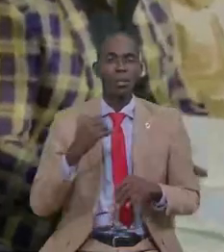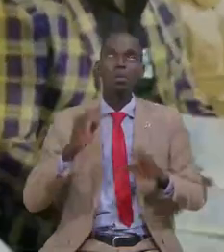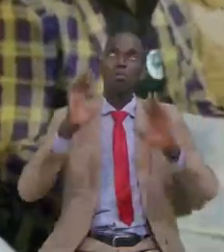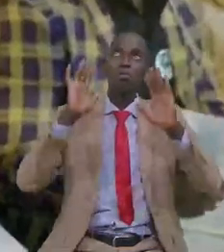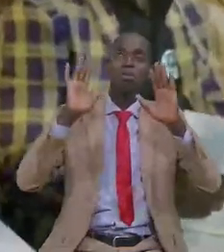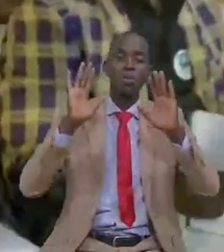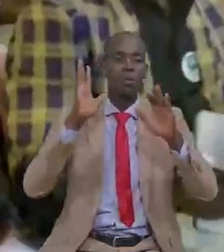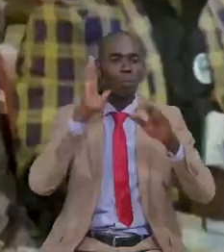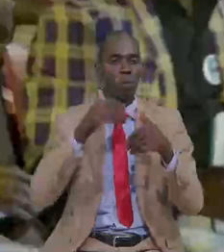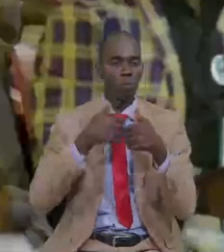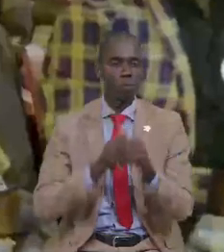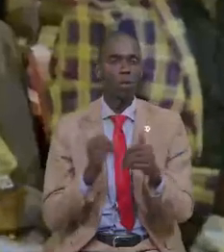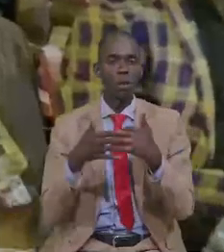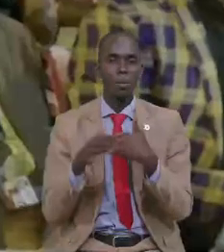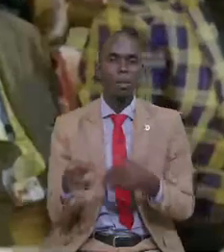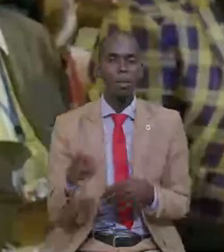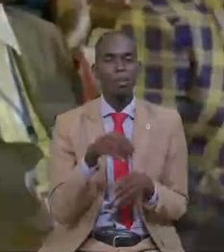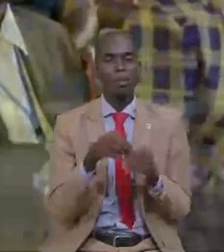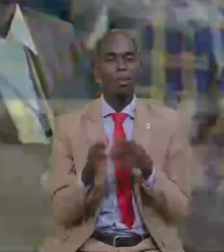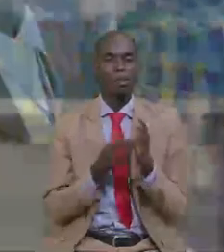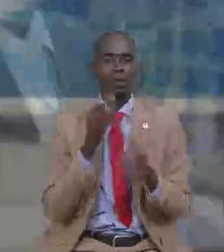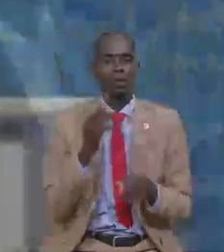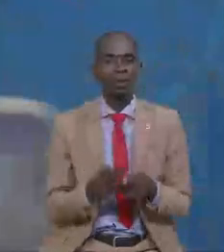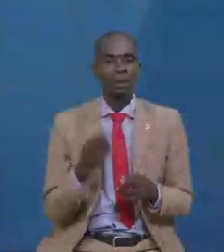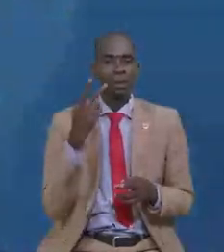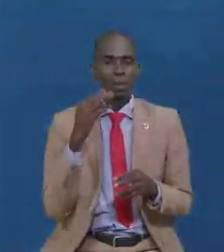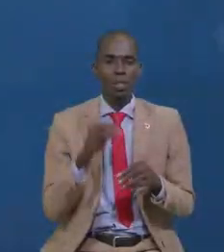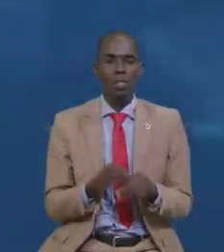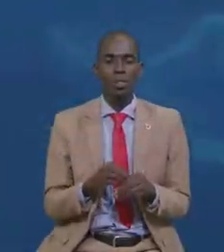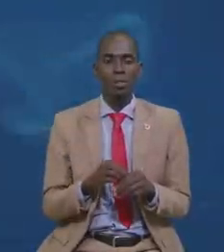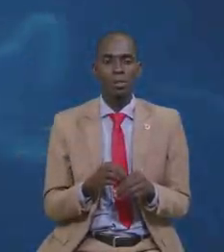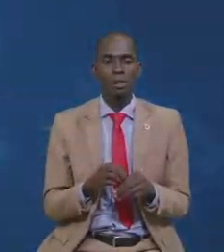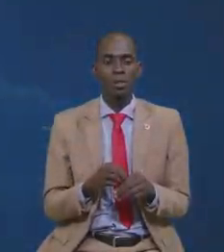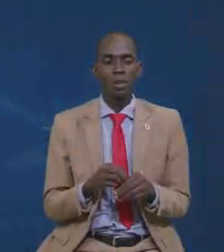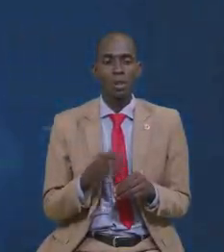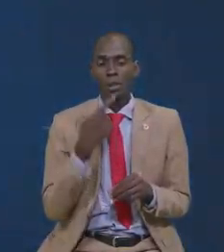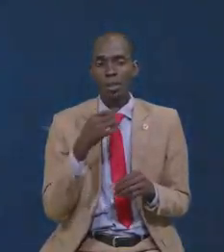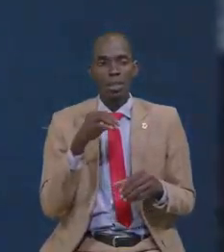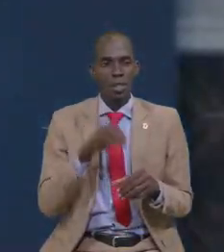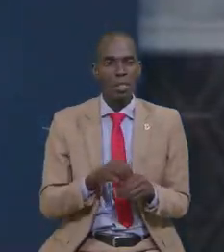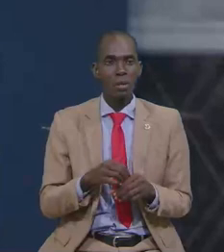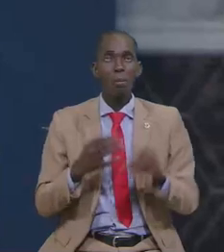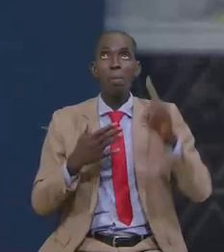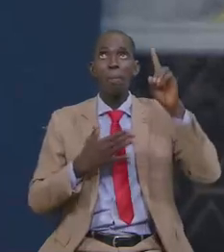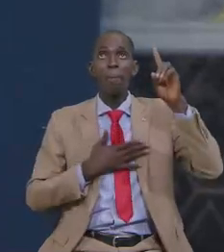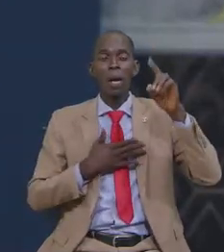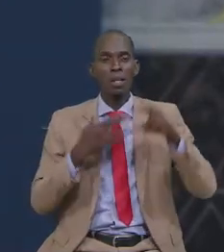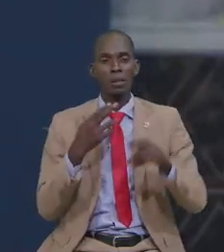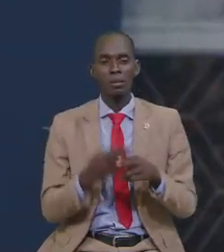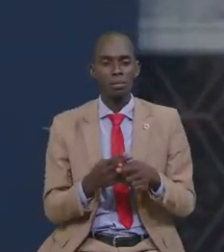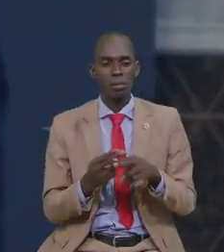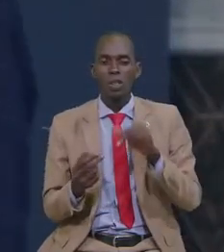signes, et les miracles, et les prodiges vous accompagneront en mon nom.